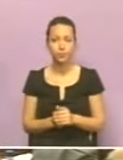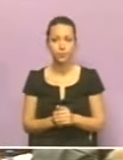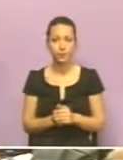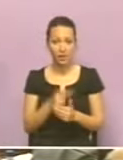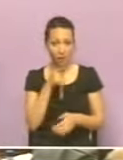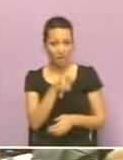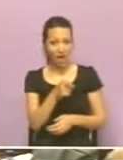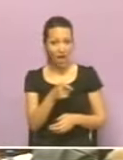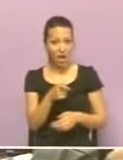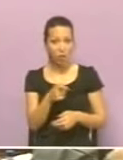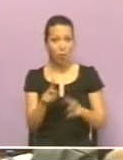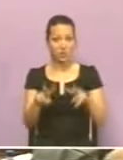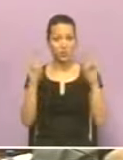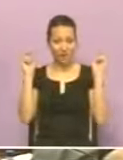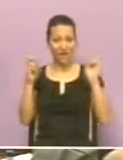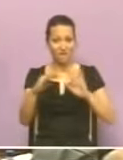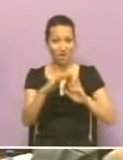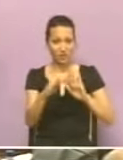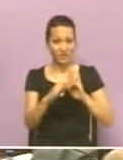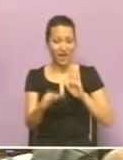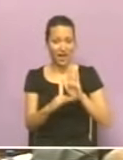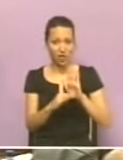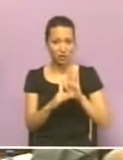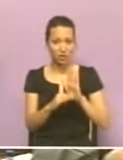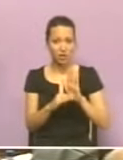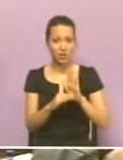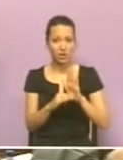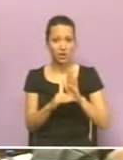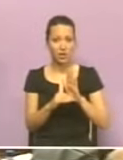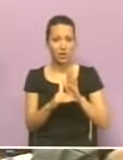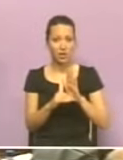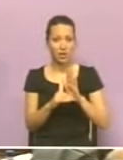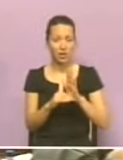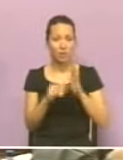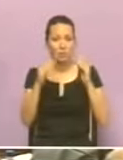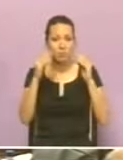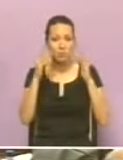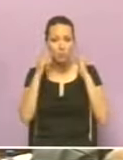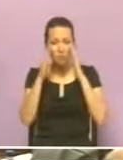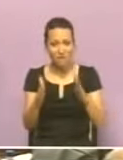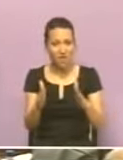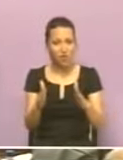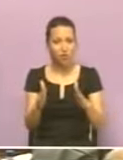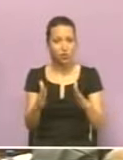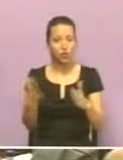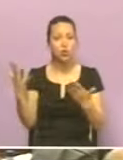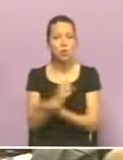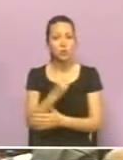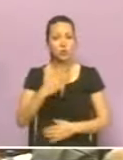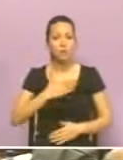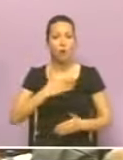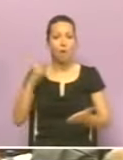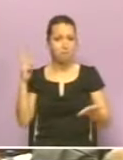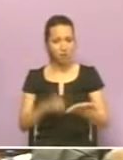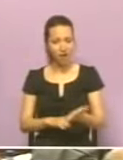način izbegavamo zakon da poverioci dođu do svojih prava?